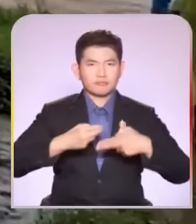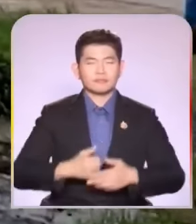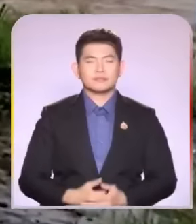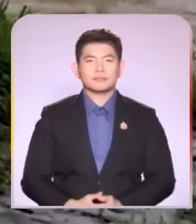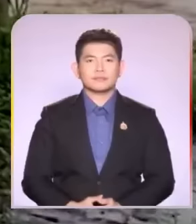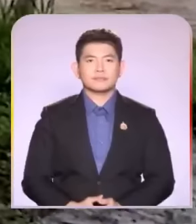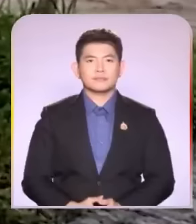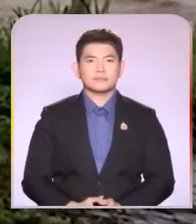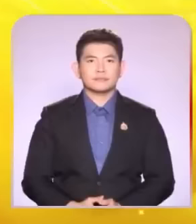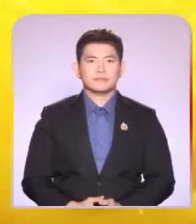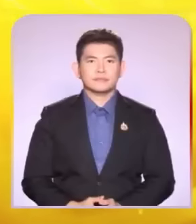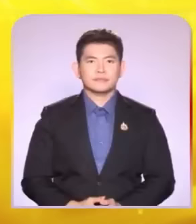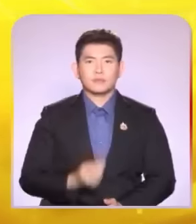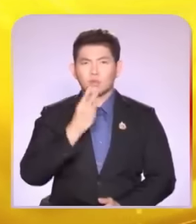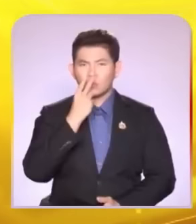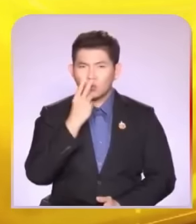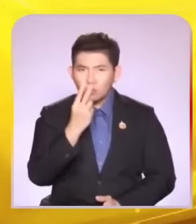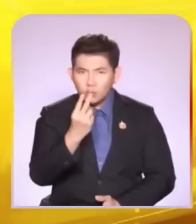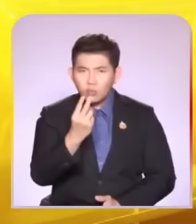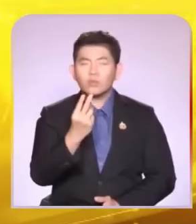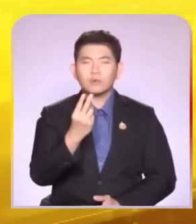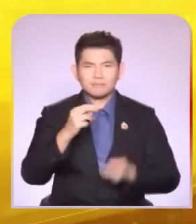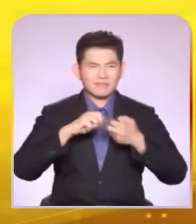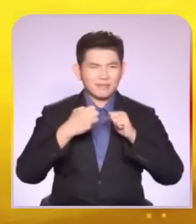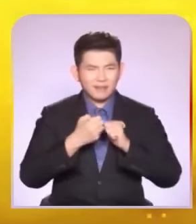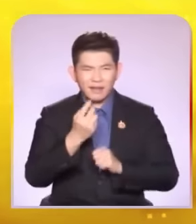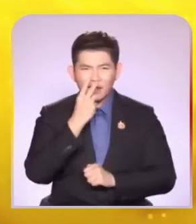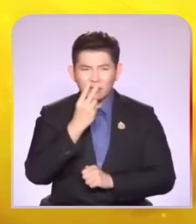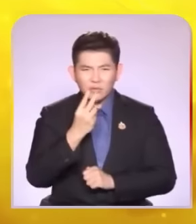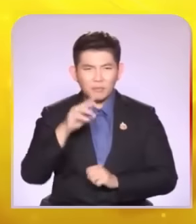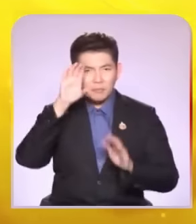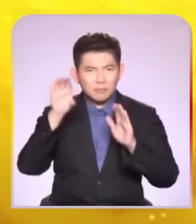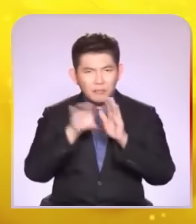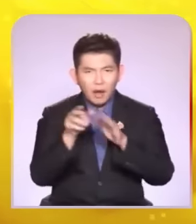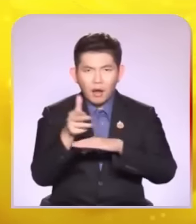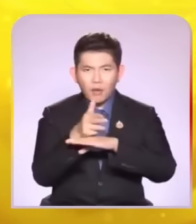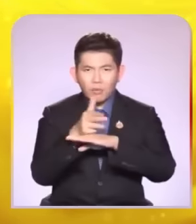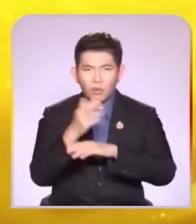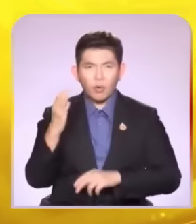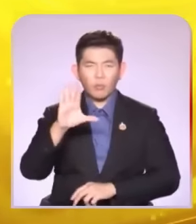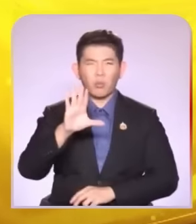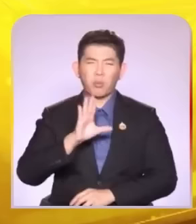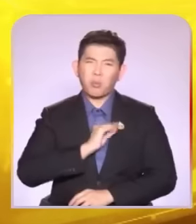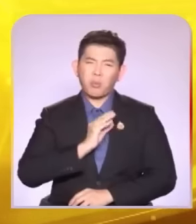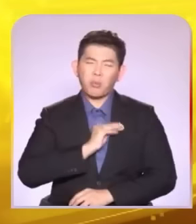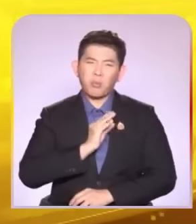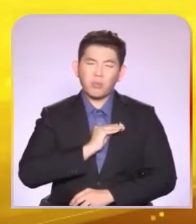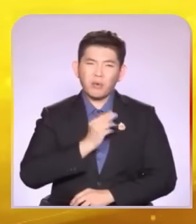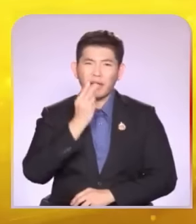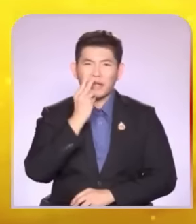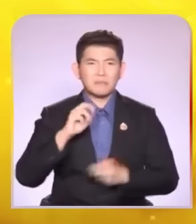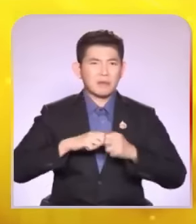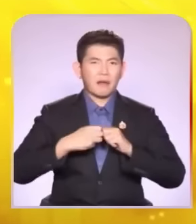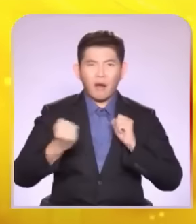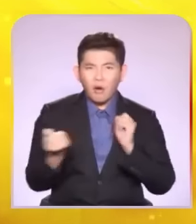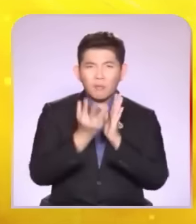ต้องเฝ้าอย่างใกล้ชิดกับสถานการณ์แล้วก็มีภาพหลายภาพเลยนะฮะที่หวาดเสียวเหลือเกินเห็นถึงความรุน